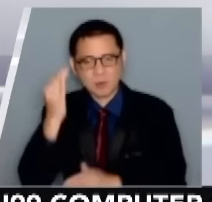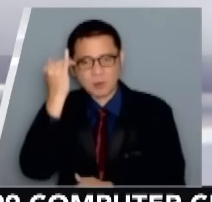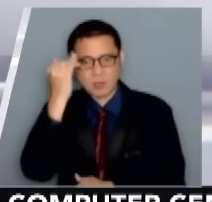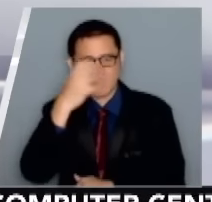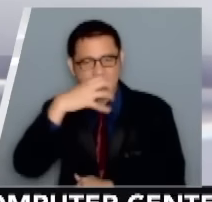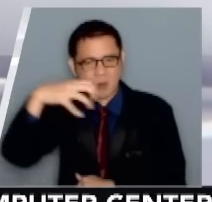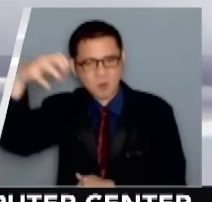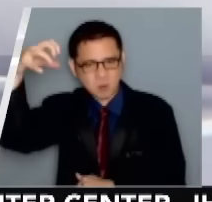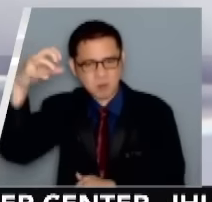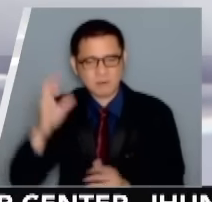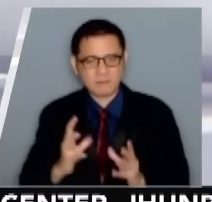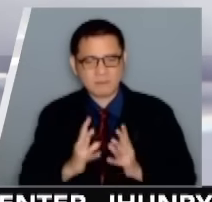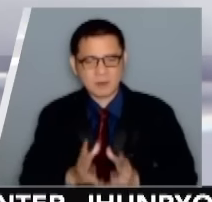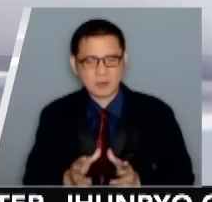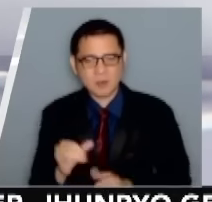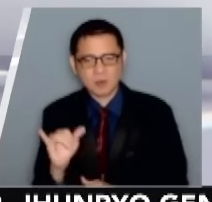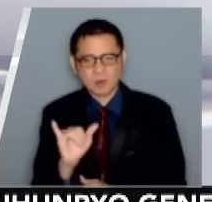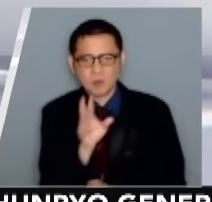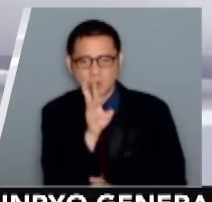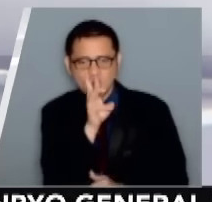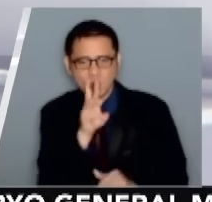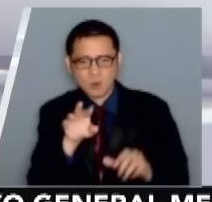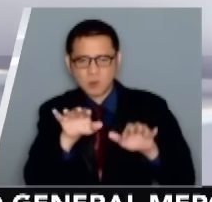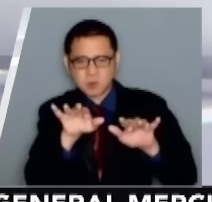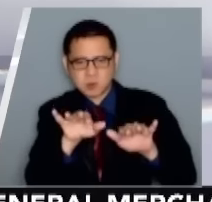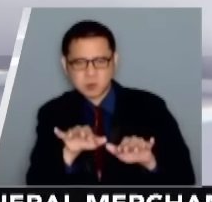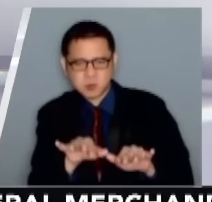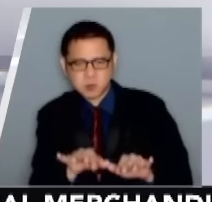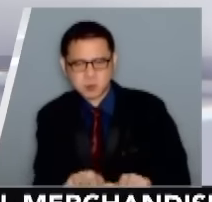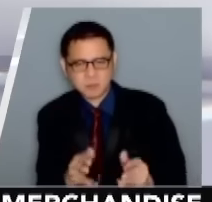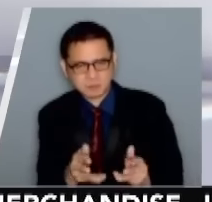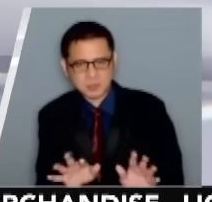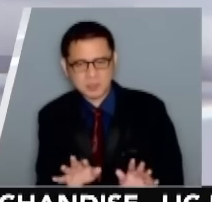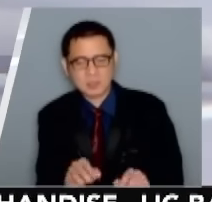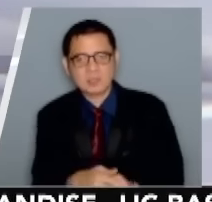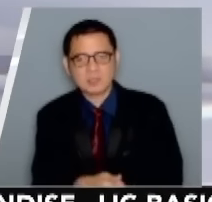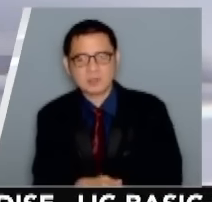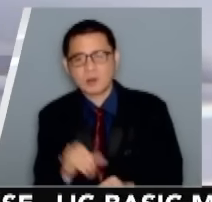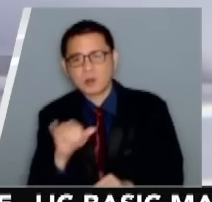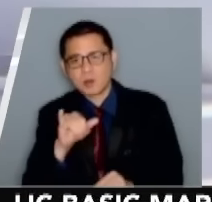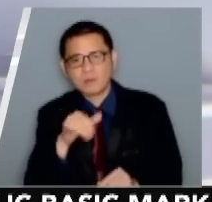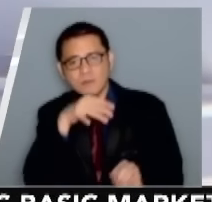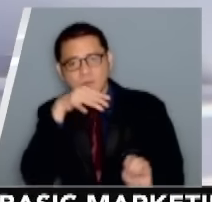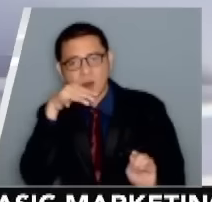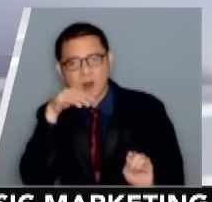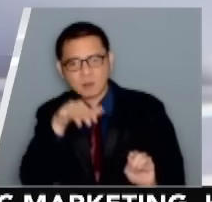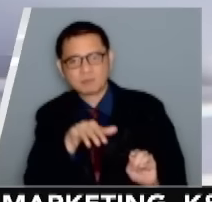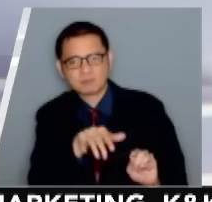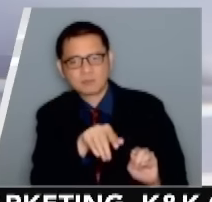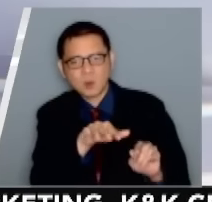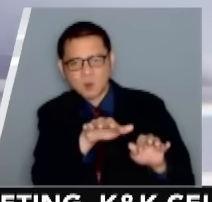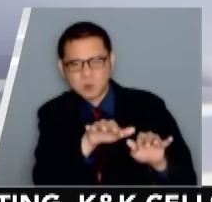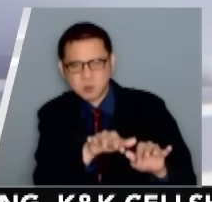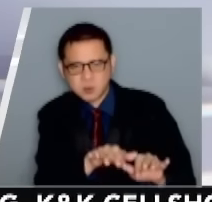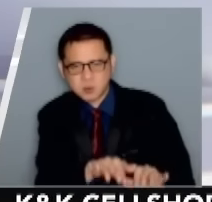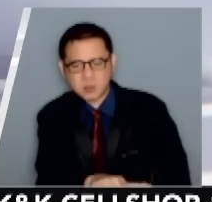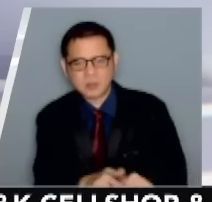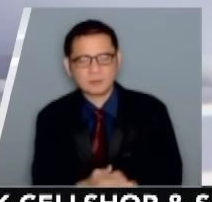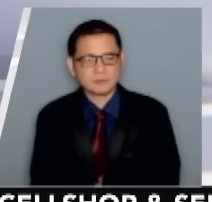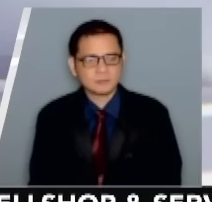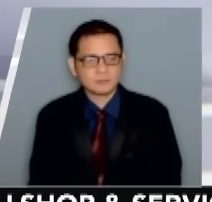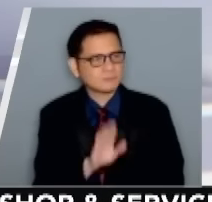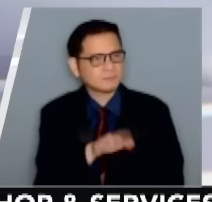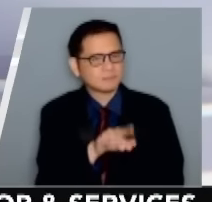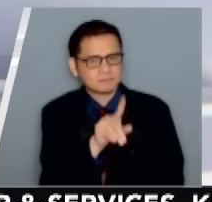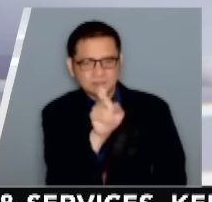humupa na rin yung baha, hindi lamang sa mga kabahayan, maging doon sa mga palayan na nalubog sa baha, Vicky. Jasmine, kaugnay naman sa residenteng napaulat